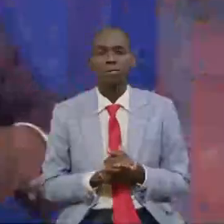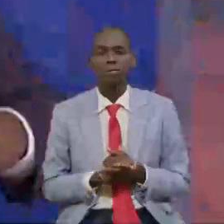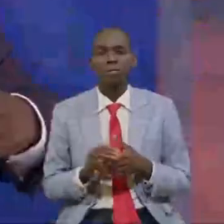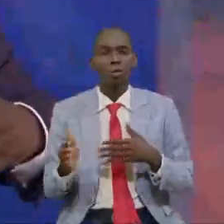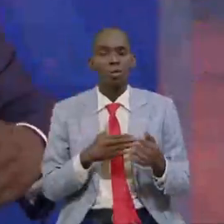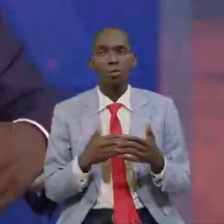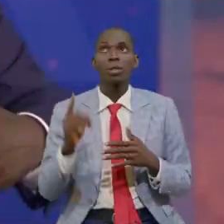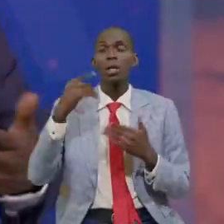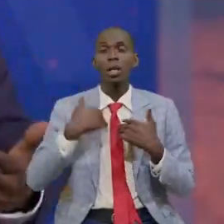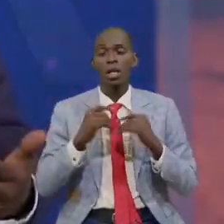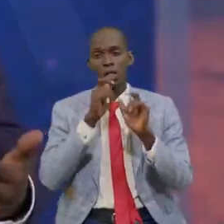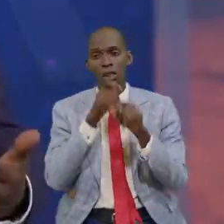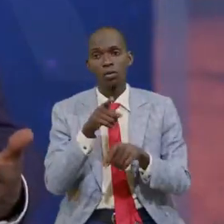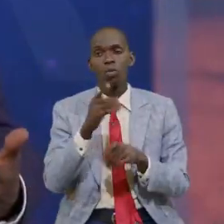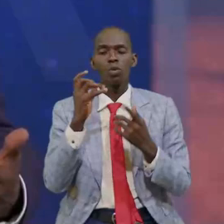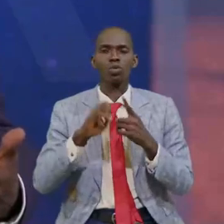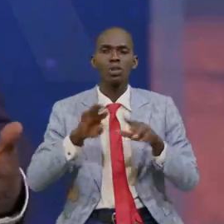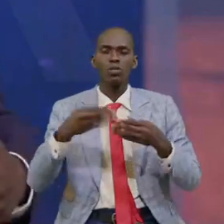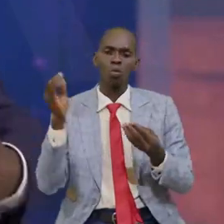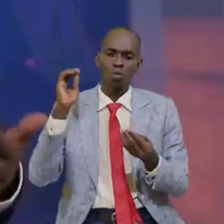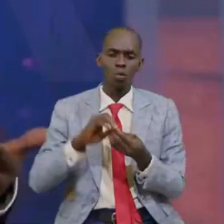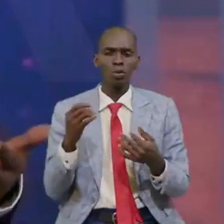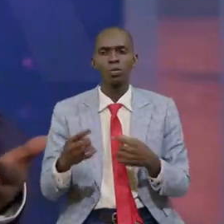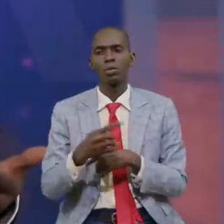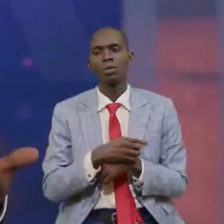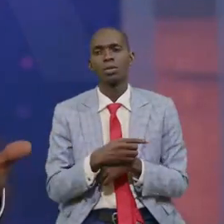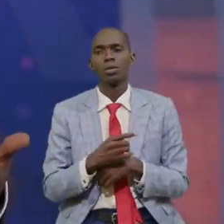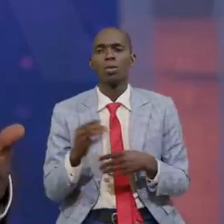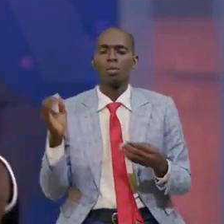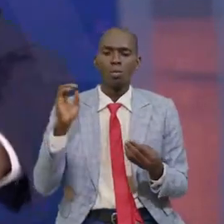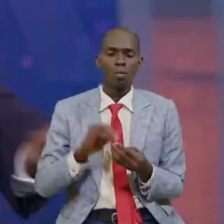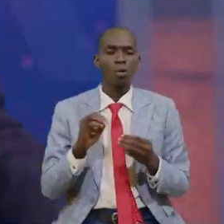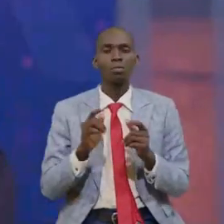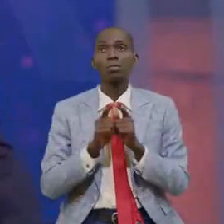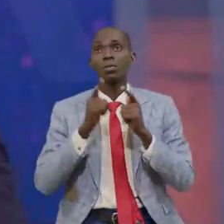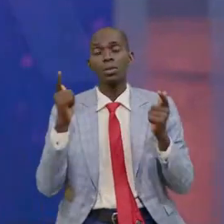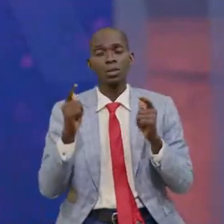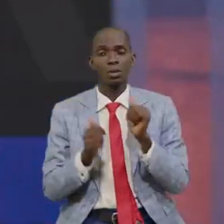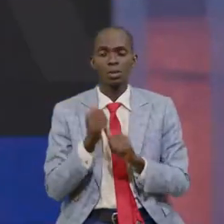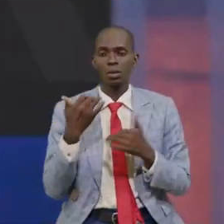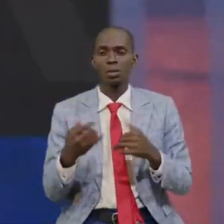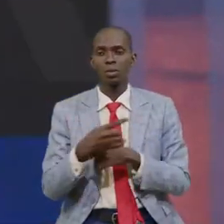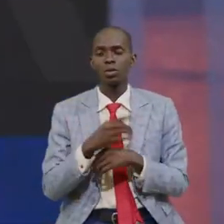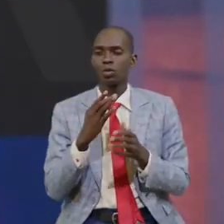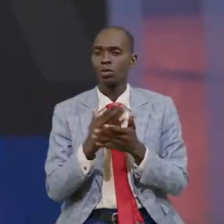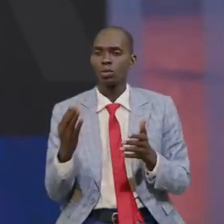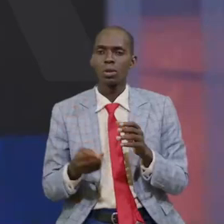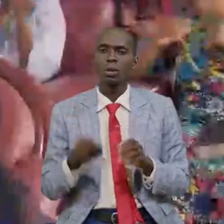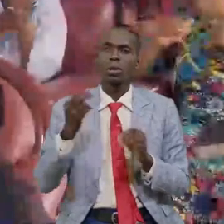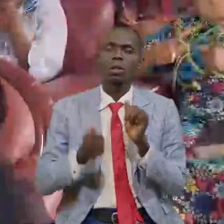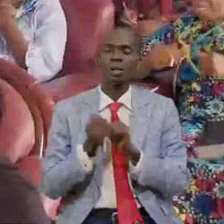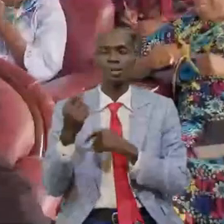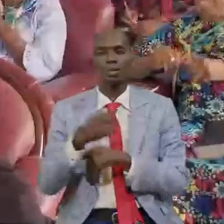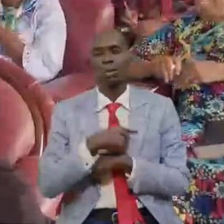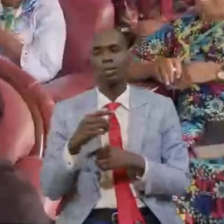Tout ce qu'il t'a donné, il veut te donner encore plus aujourd'hui. Quelque chose de plus grand aujourd'hui. Quelque chose de plus élevé